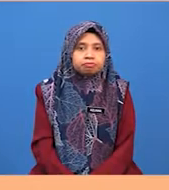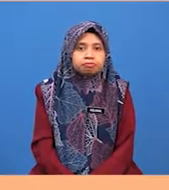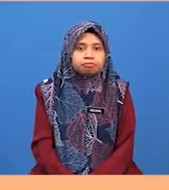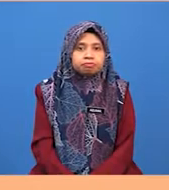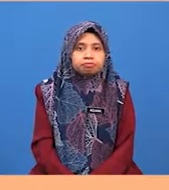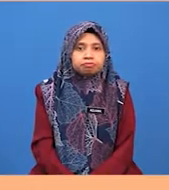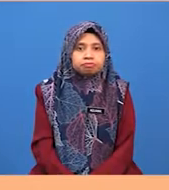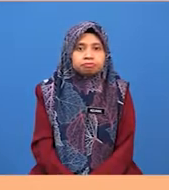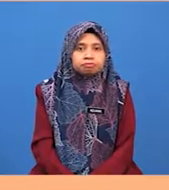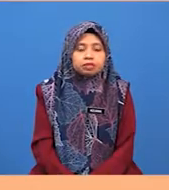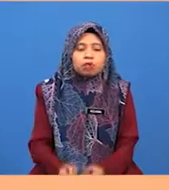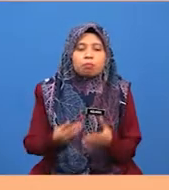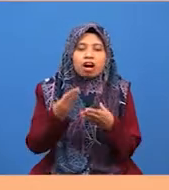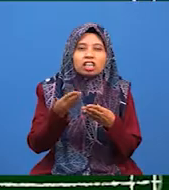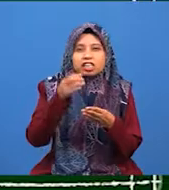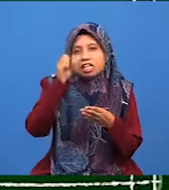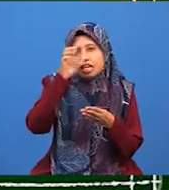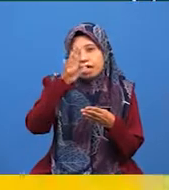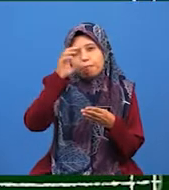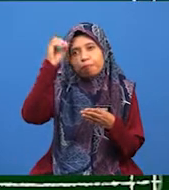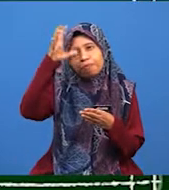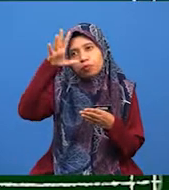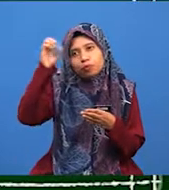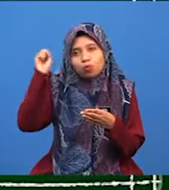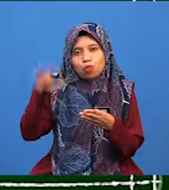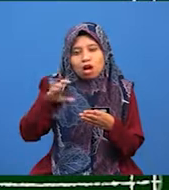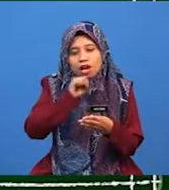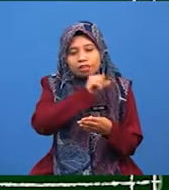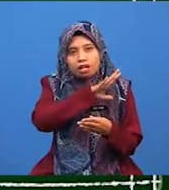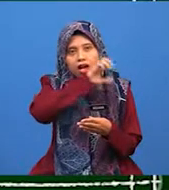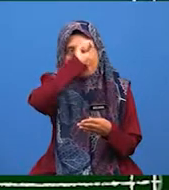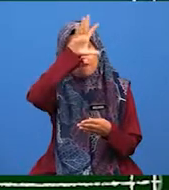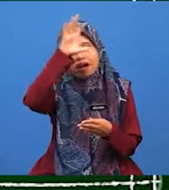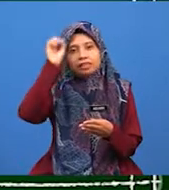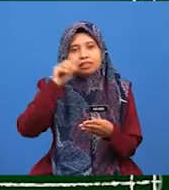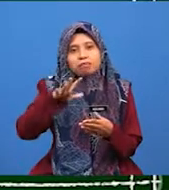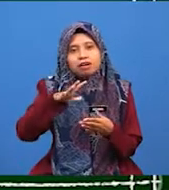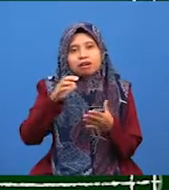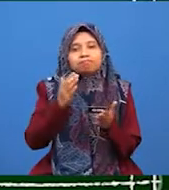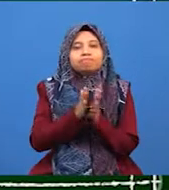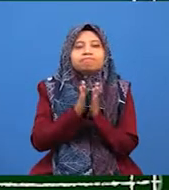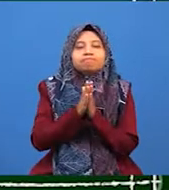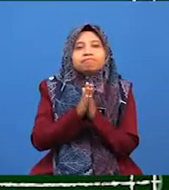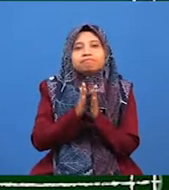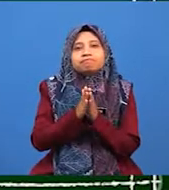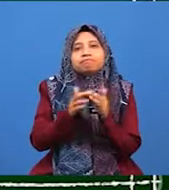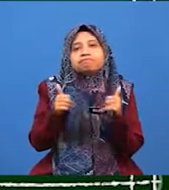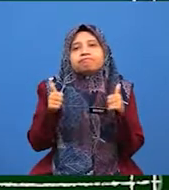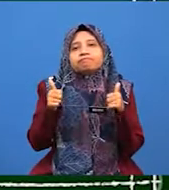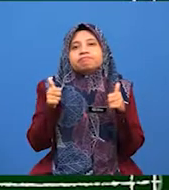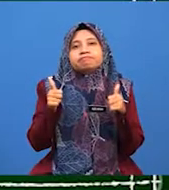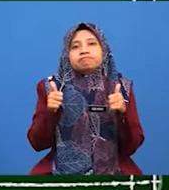Pandai murid-murid cikgu. Cikgu bagi 5 bintang sebab kamu semua dapat menjawab dengan betul